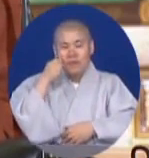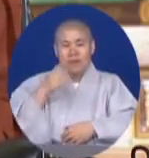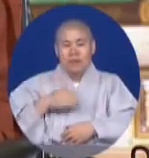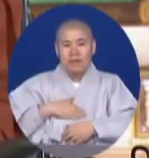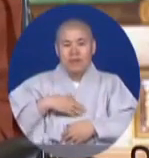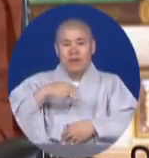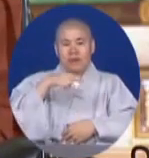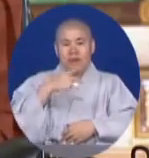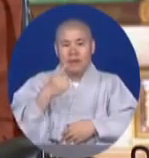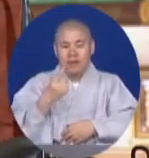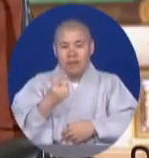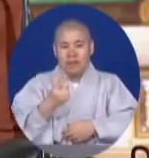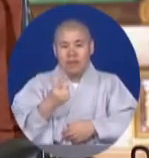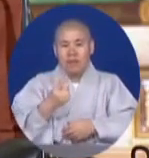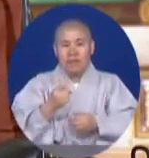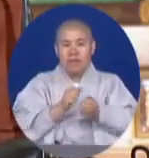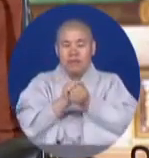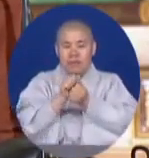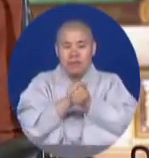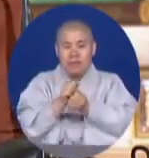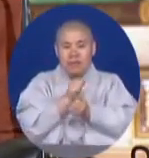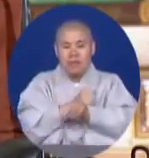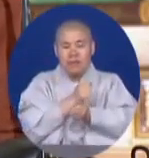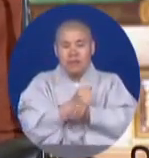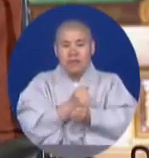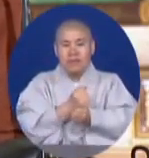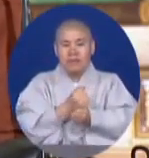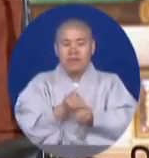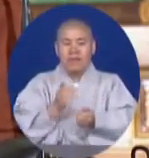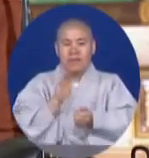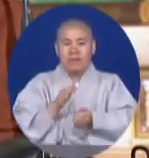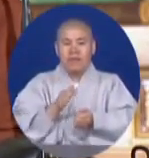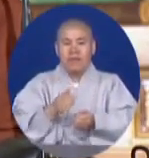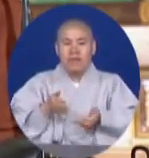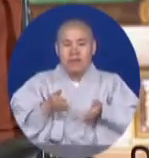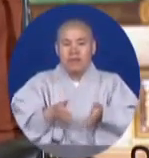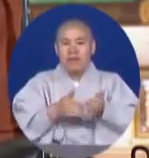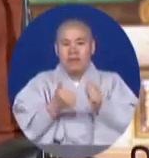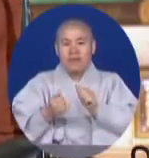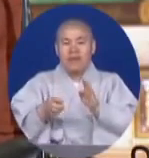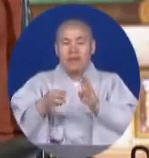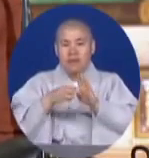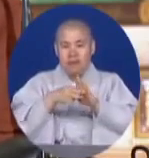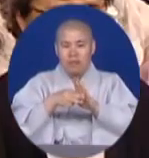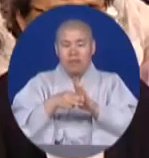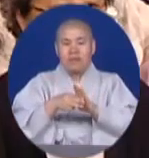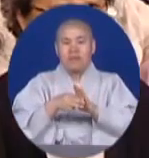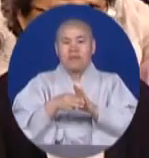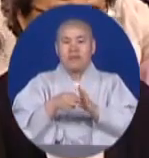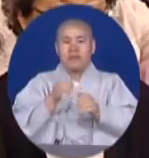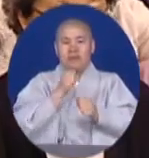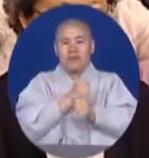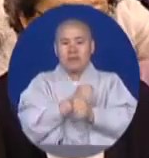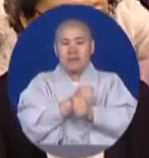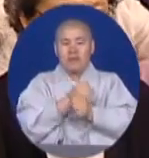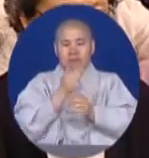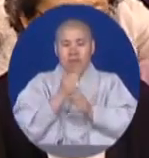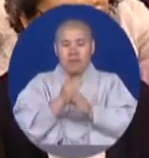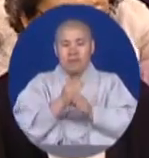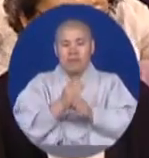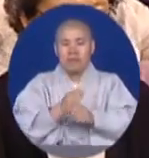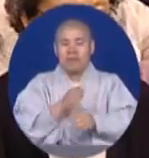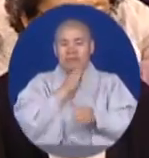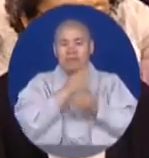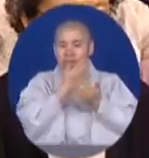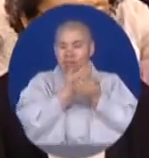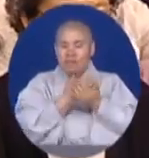도를 닦는다고 닦았는데 닦고 보니까 결국 생사업을 닦았더라 이거예요. 이 아주 중요해요. 어떤